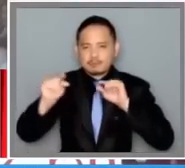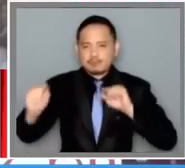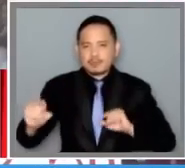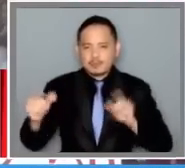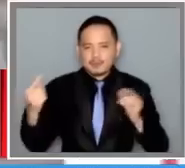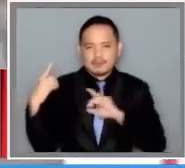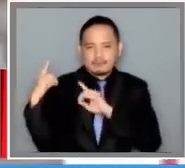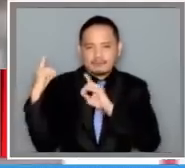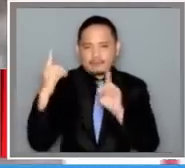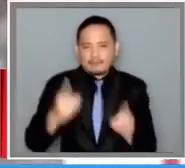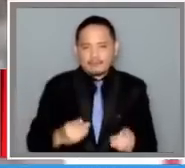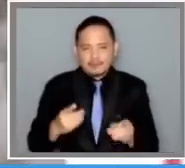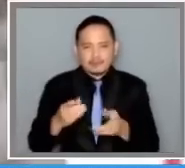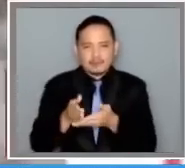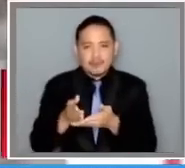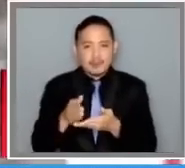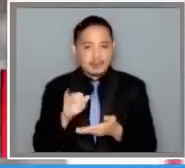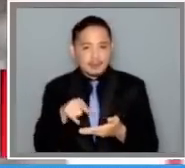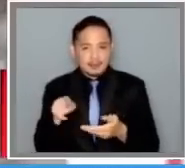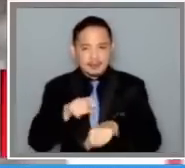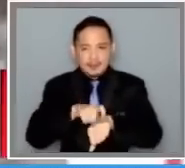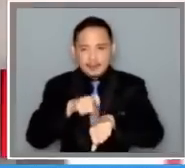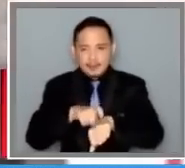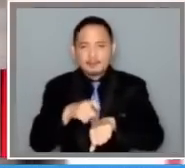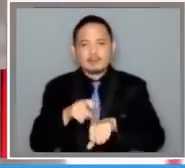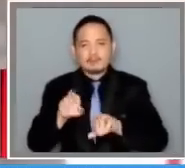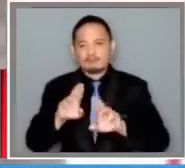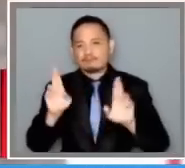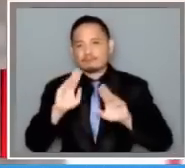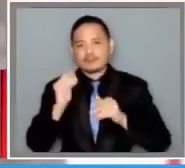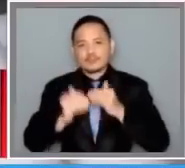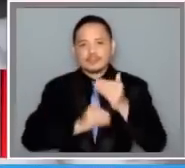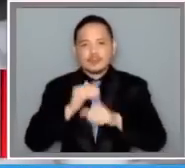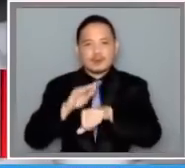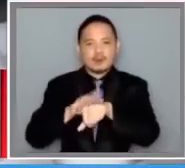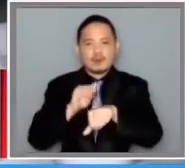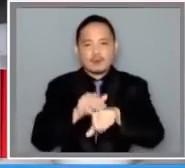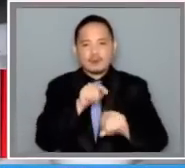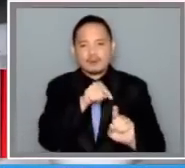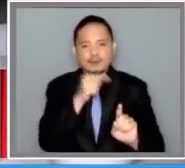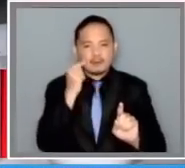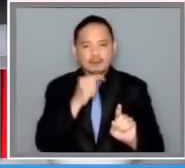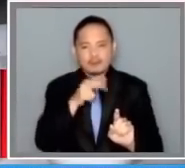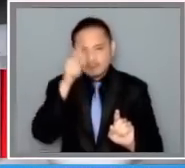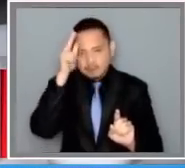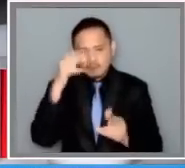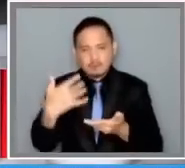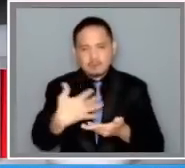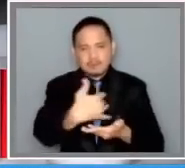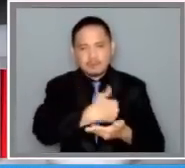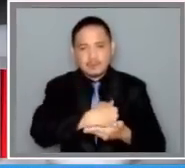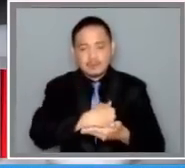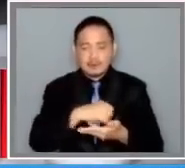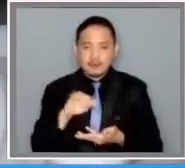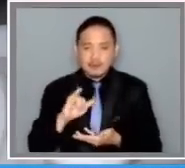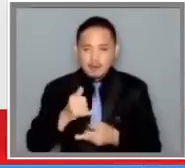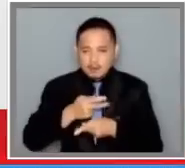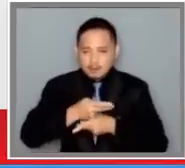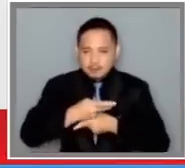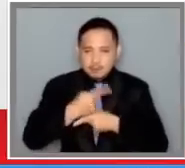supplier, calling season ngayon. Sabi ng Philippine Egg Board Association, nakararanas nga raw ng mahinang produksyon ngayon ng